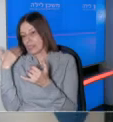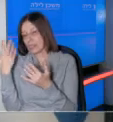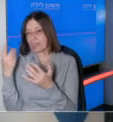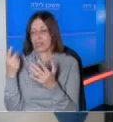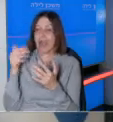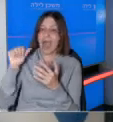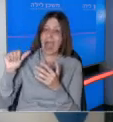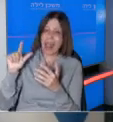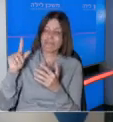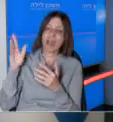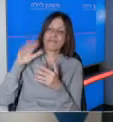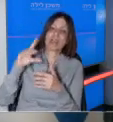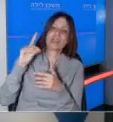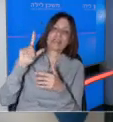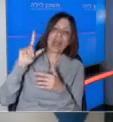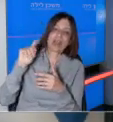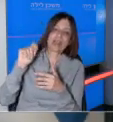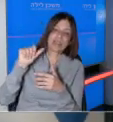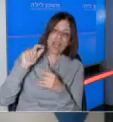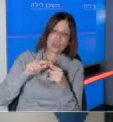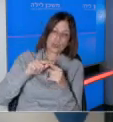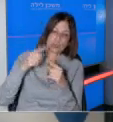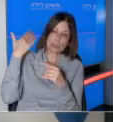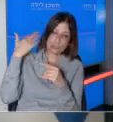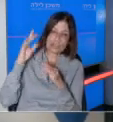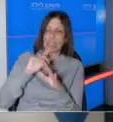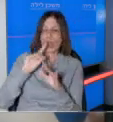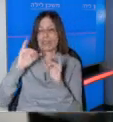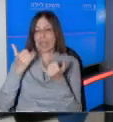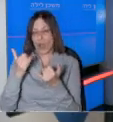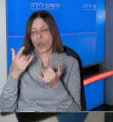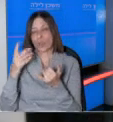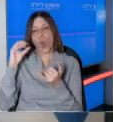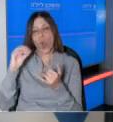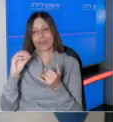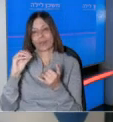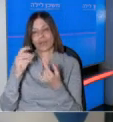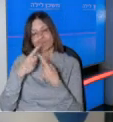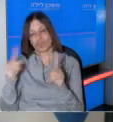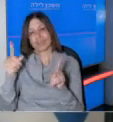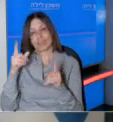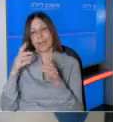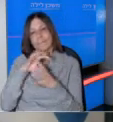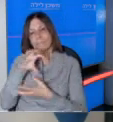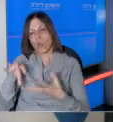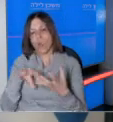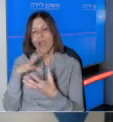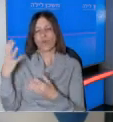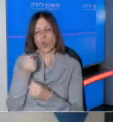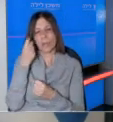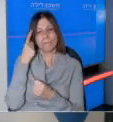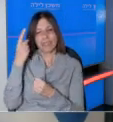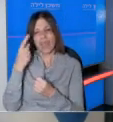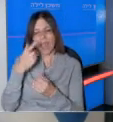באלפא ובדלטה, הוא לא בהכרח נכון באומיקרון. זה מורכב. אנחנו לוקחים את כל המידע, מנתחים,